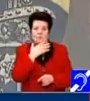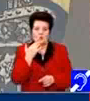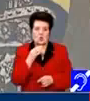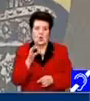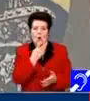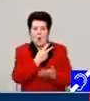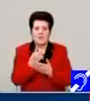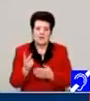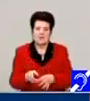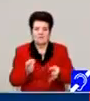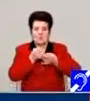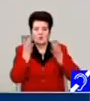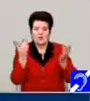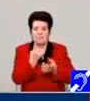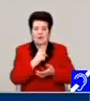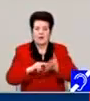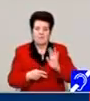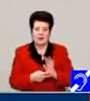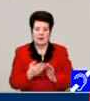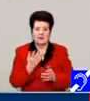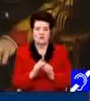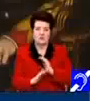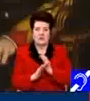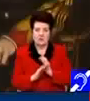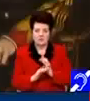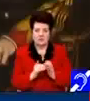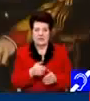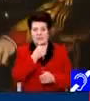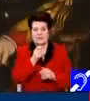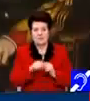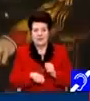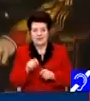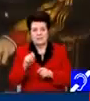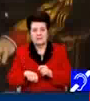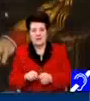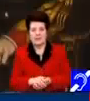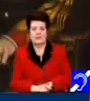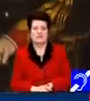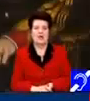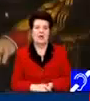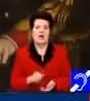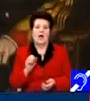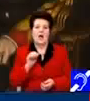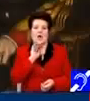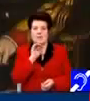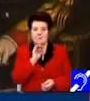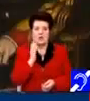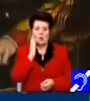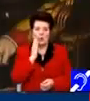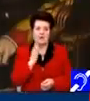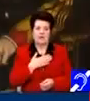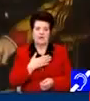culturale care trebuie puse în prim plan și aici ne va ajuta experiența, expertiza Academiei Române,